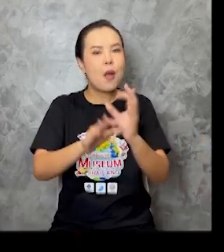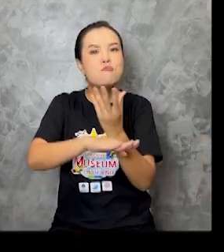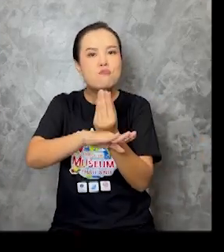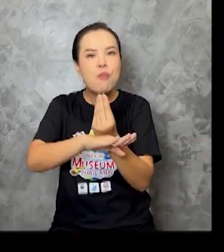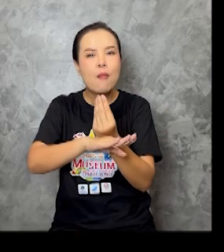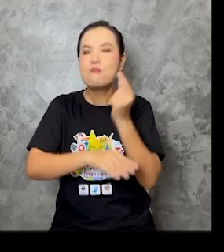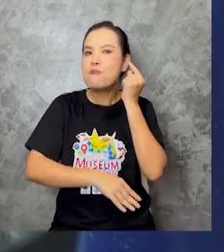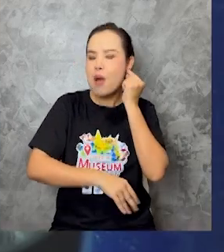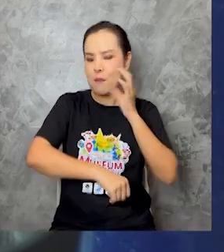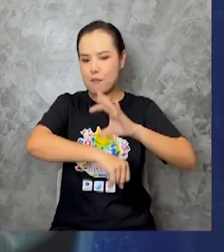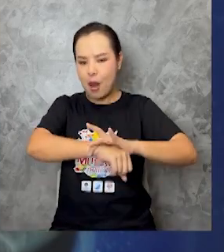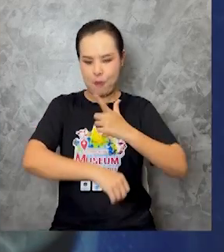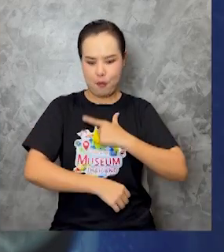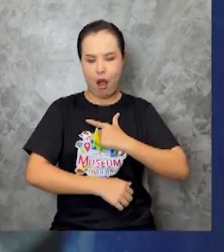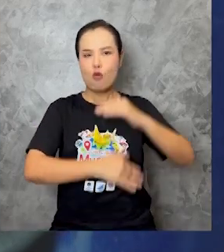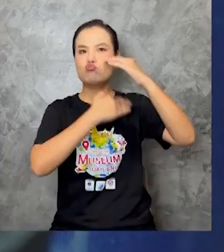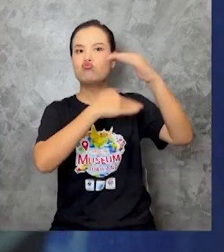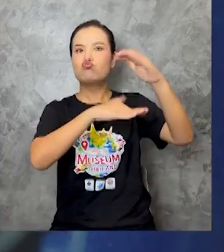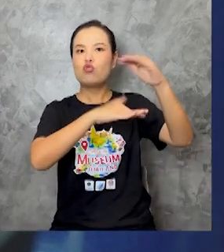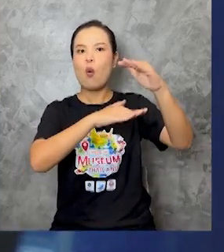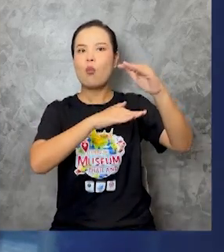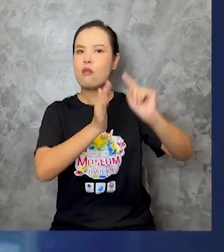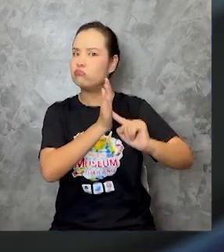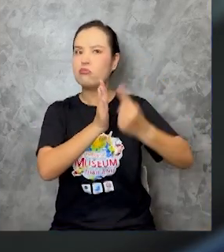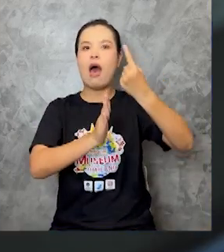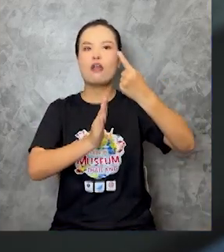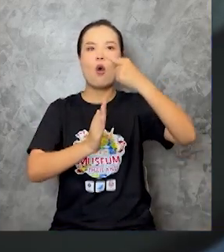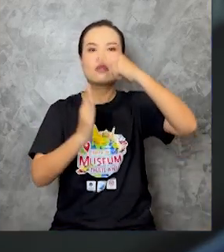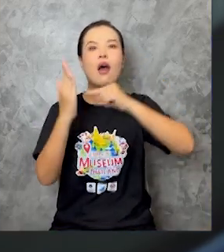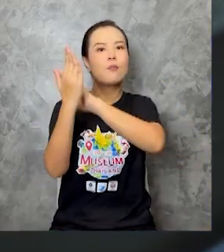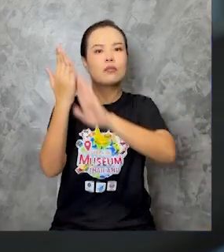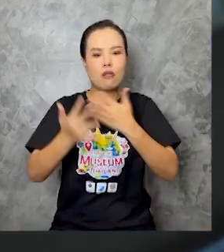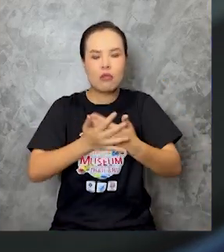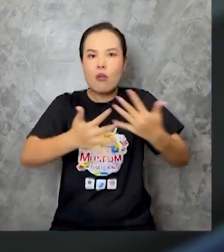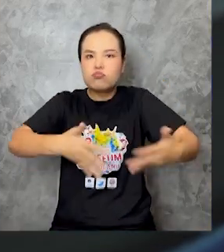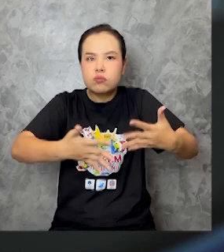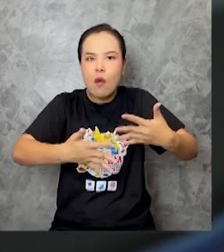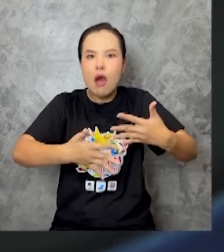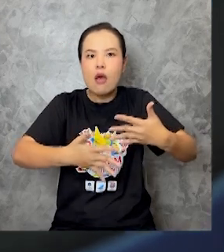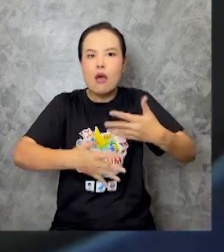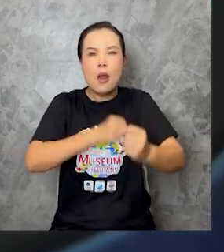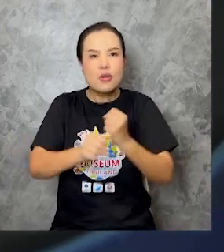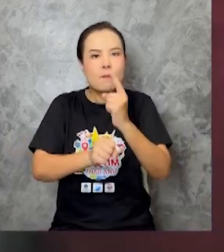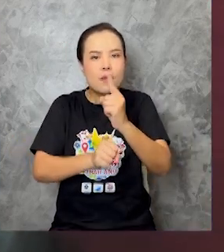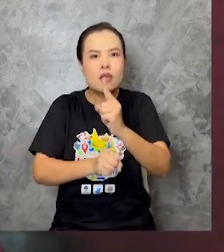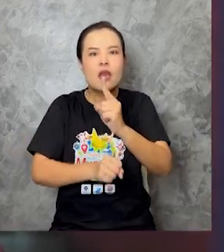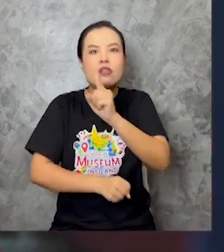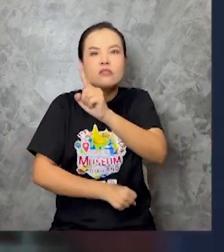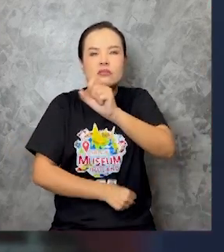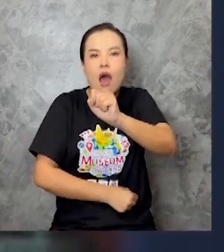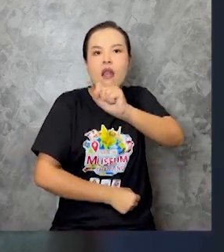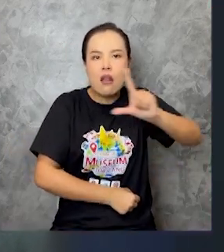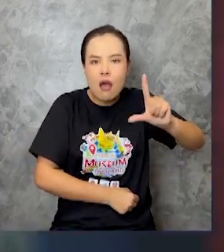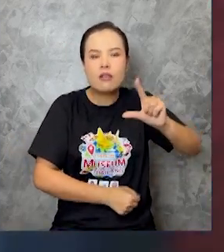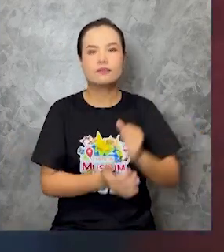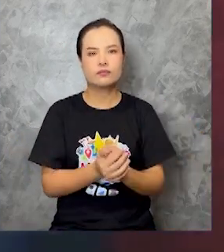มณีและเครื่องประดับเนี่ยมีการส่งออกไปเป็นอันดับต้นๆของประเทศซึ่งนำรายได้เข้าสู่ประเทศปีละหลายแสนล้านบาทศูนย์ส่งเสริมอั